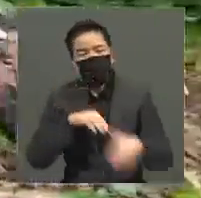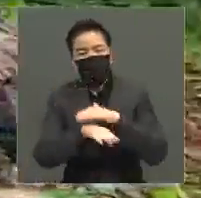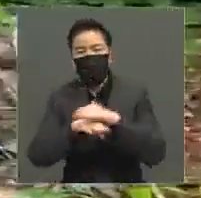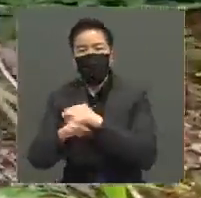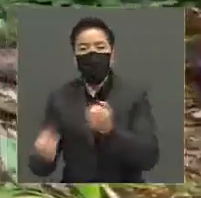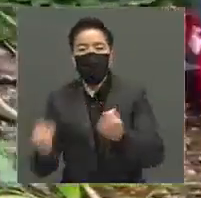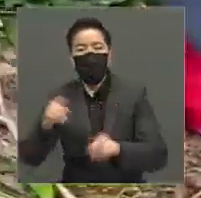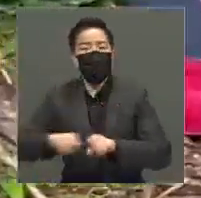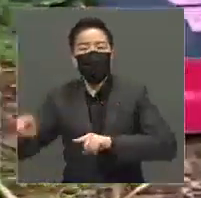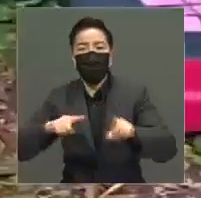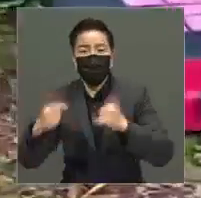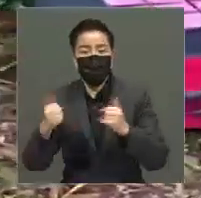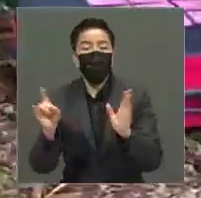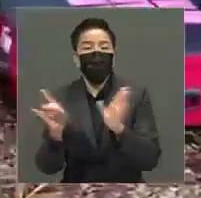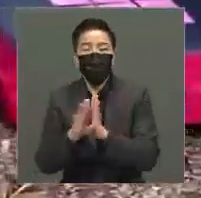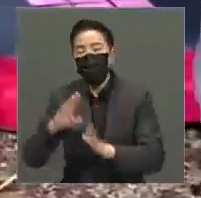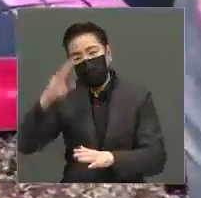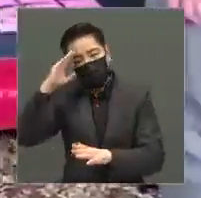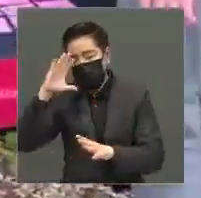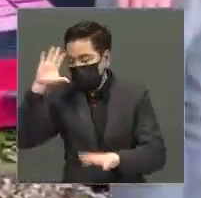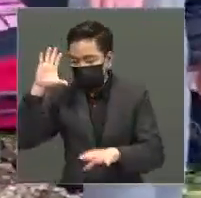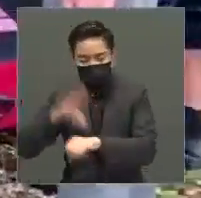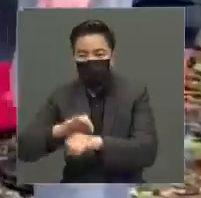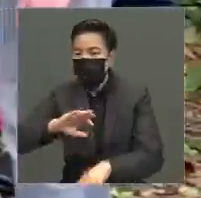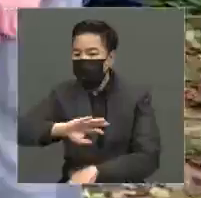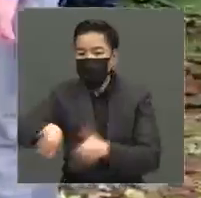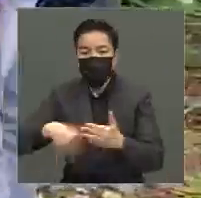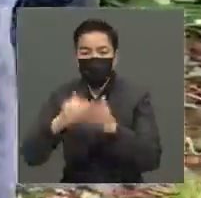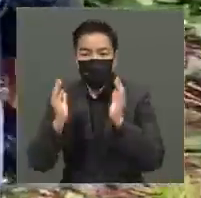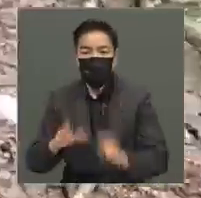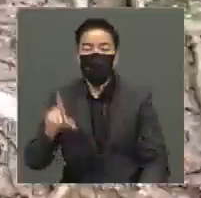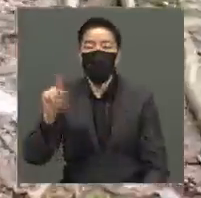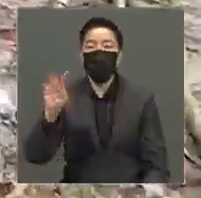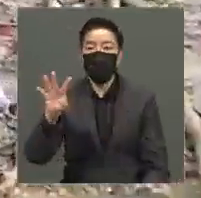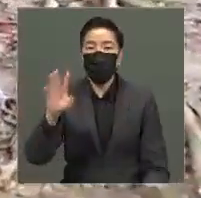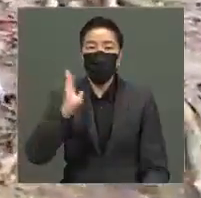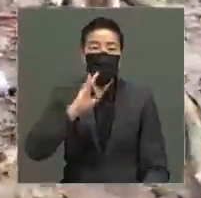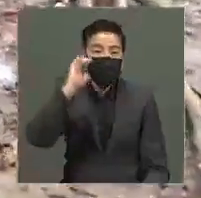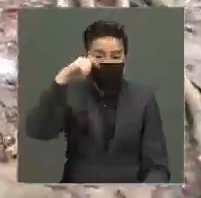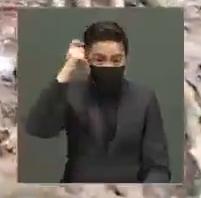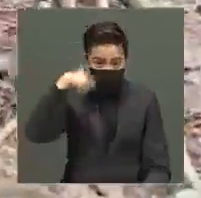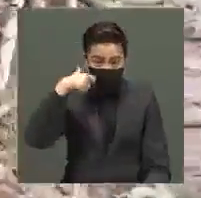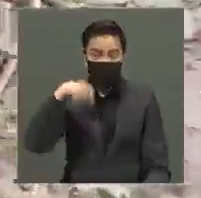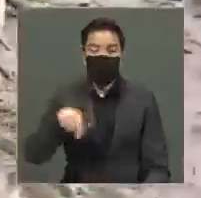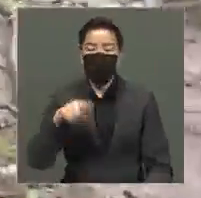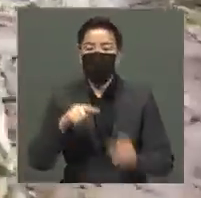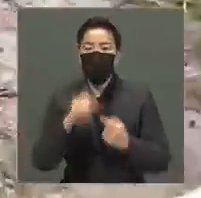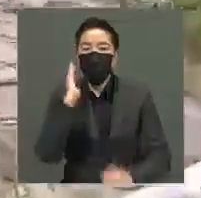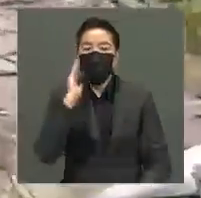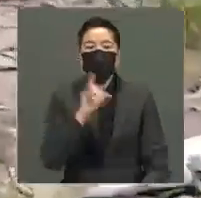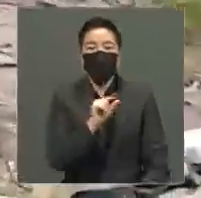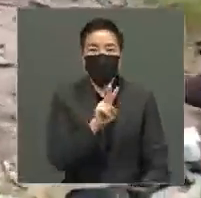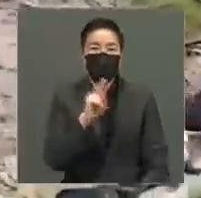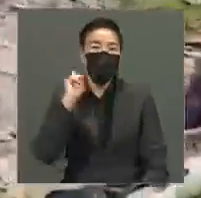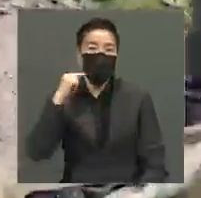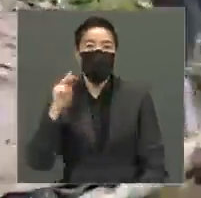งกันเข้าไปในป่าครับก่อนสุดท้ายถูกจับกุมได้ทั้งหมด24คนเป็นชาวเมียนมานะครับโดยเป็นชาย